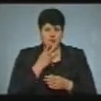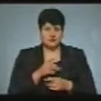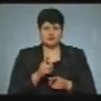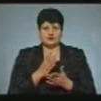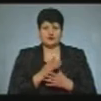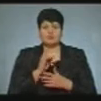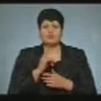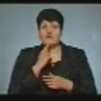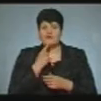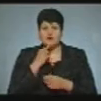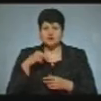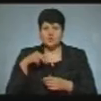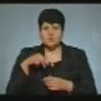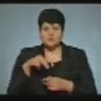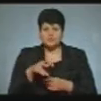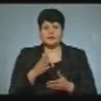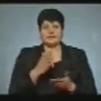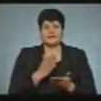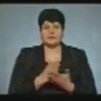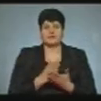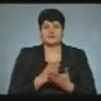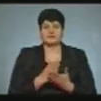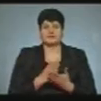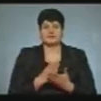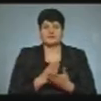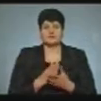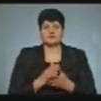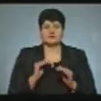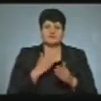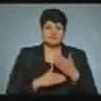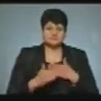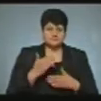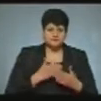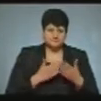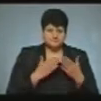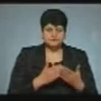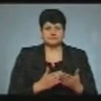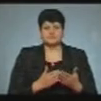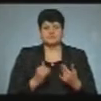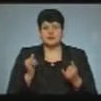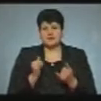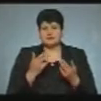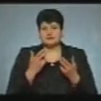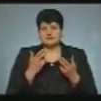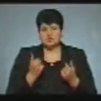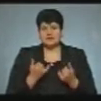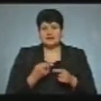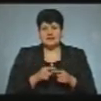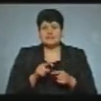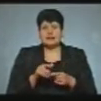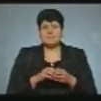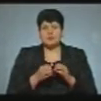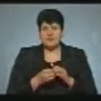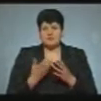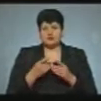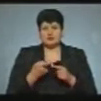їм важко пересуватися, є такі, що там з обмеженими можливостями. І, звичайно, для них це проблема буде,